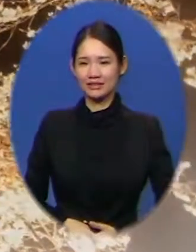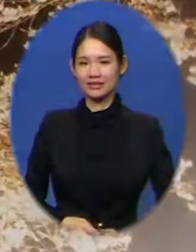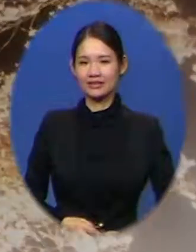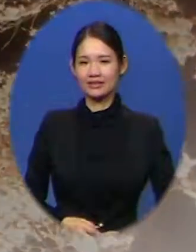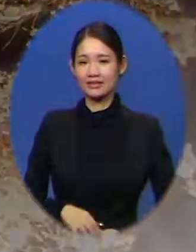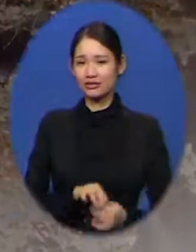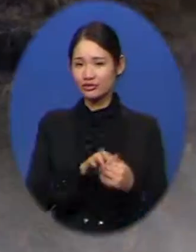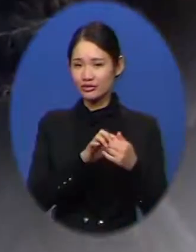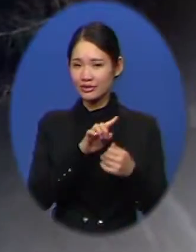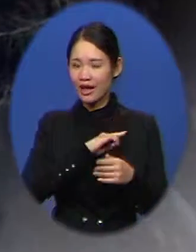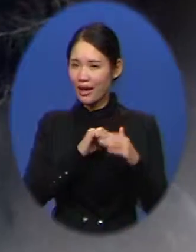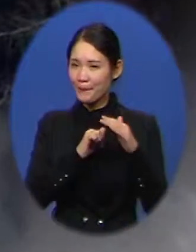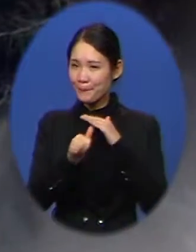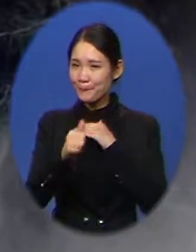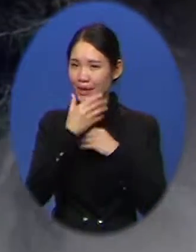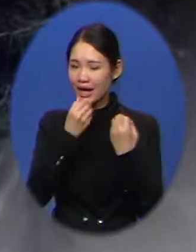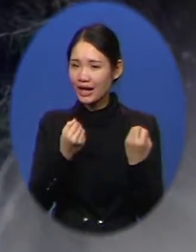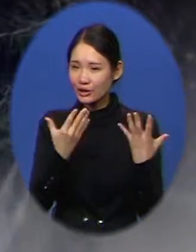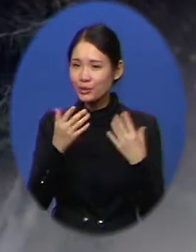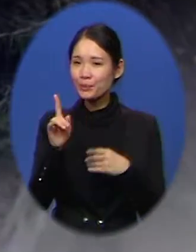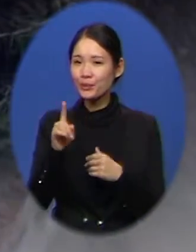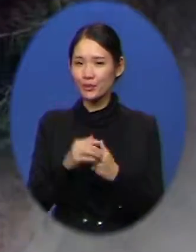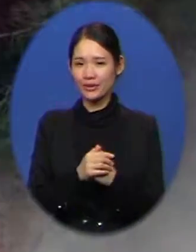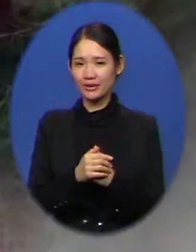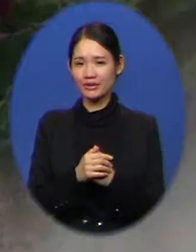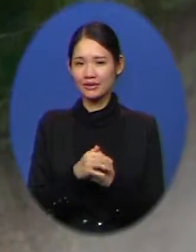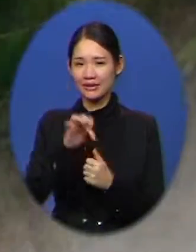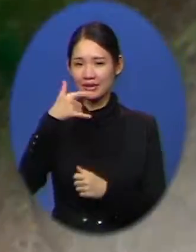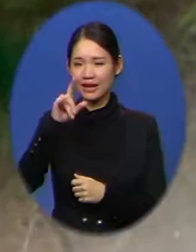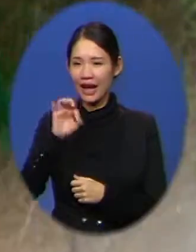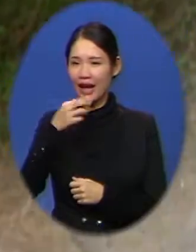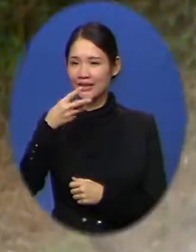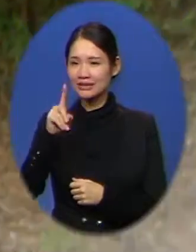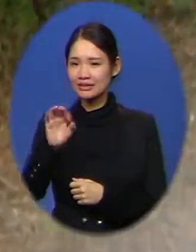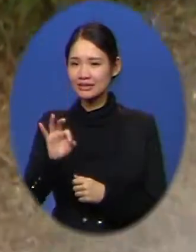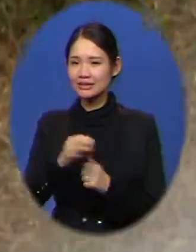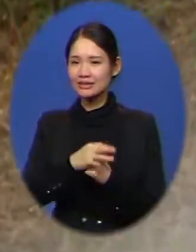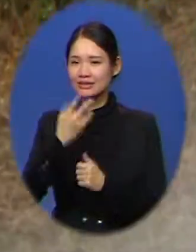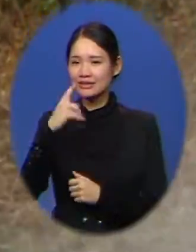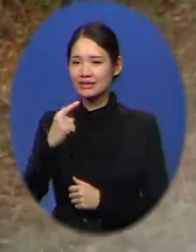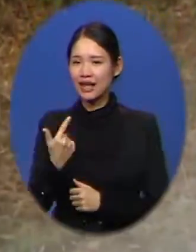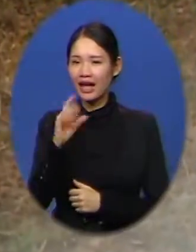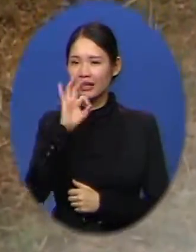그 중에서 가장 대표적인 축제는 바로 강릉 단오제입니다.